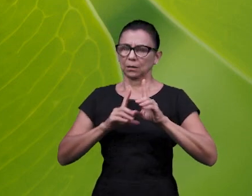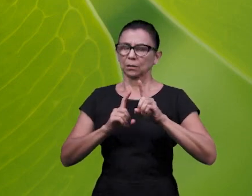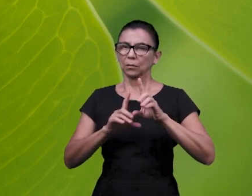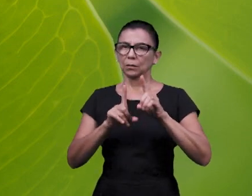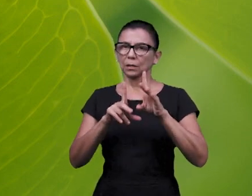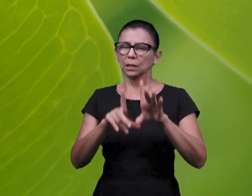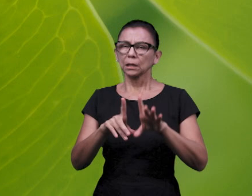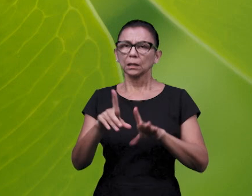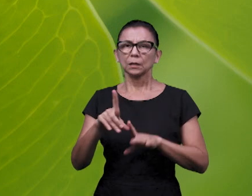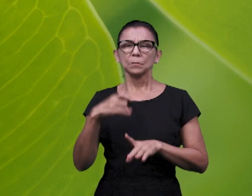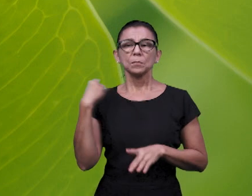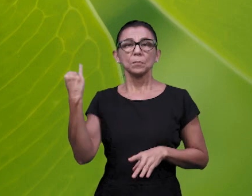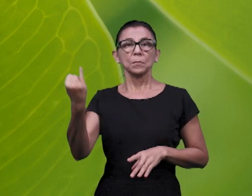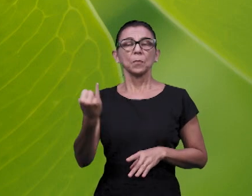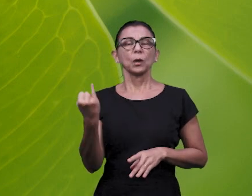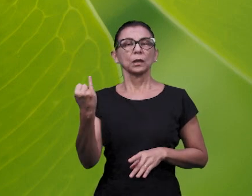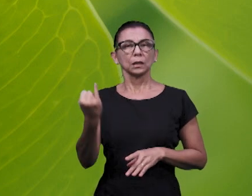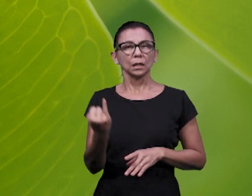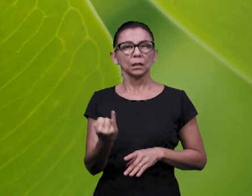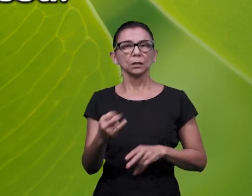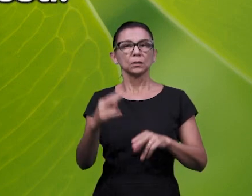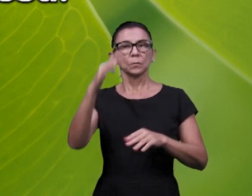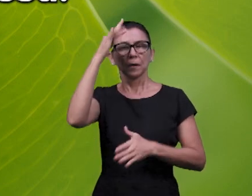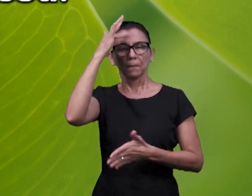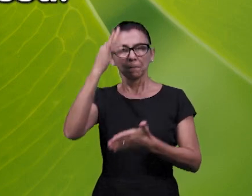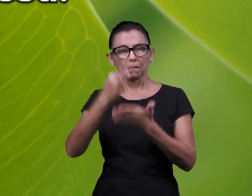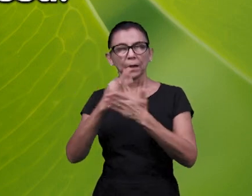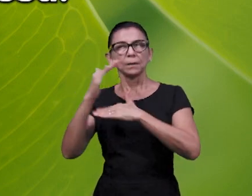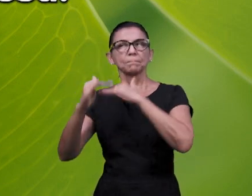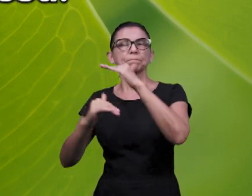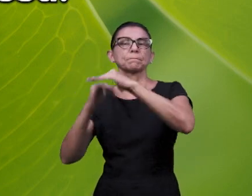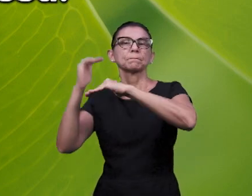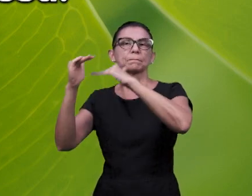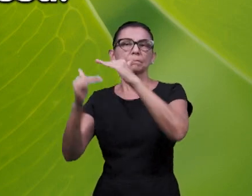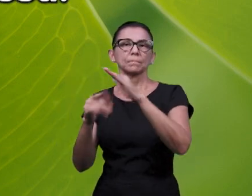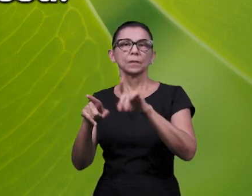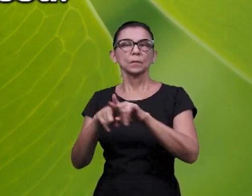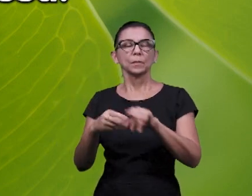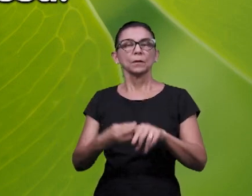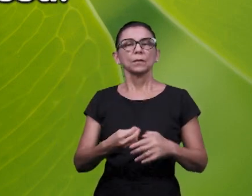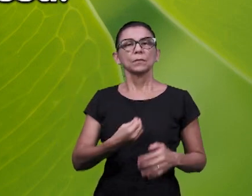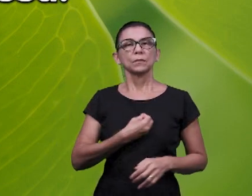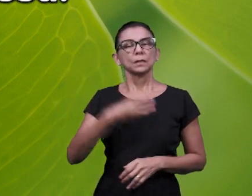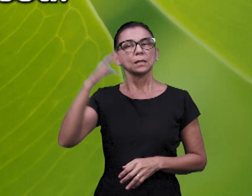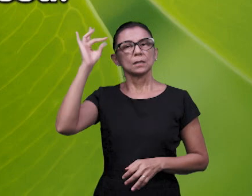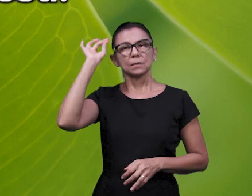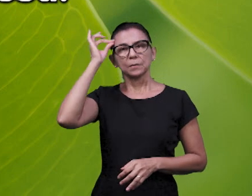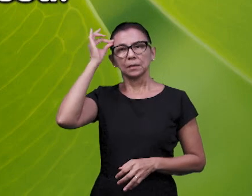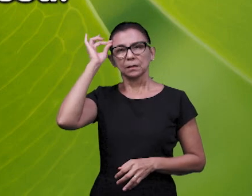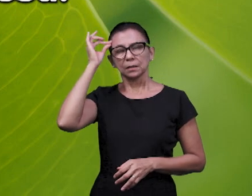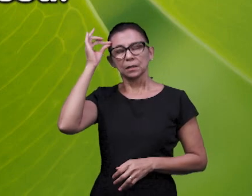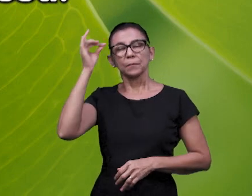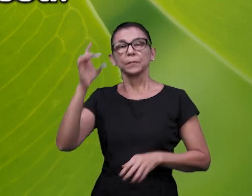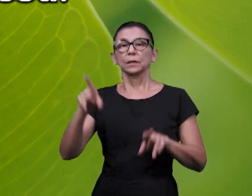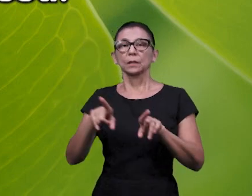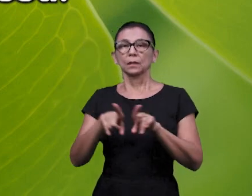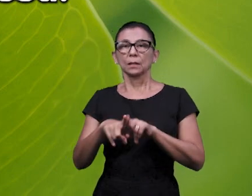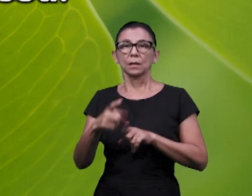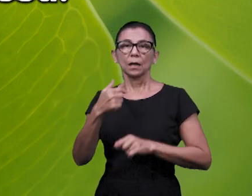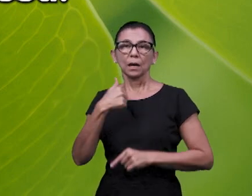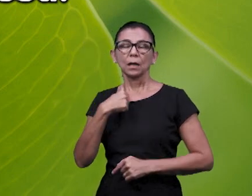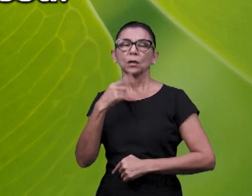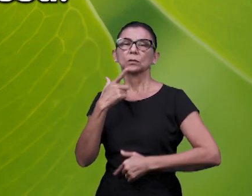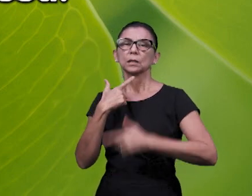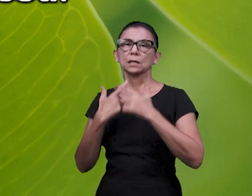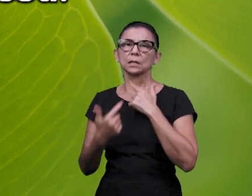beaucoup, nous fortifie notre foi, notre vie spirituelle. Et le désir, c'est que beaucoup d'autres personnes soient touchées à